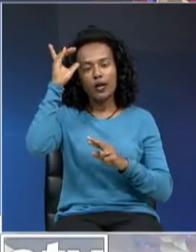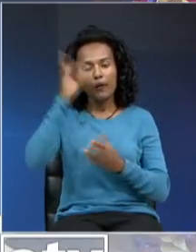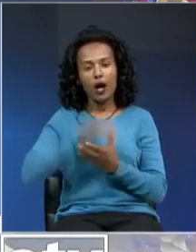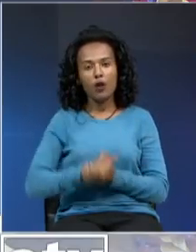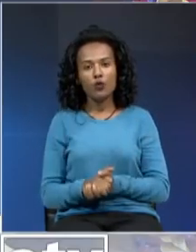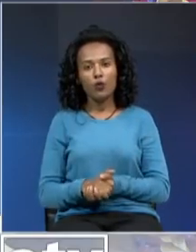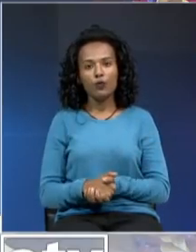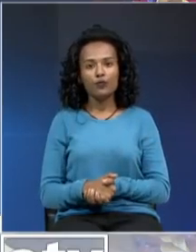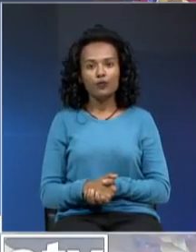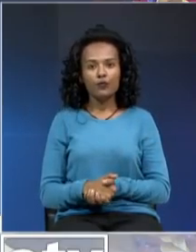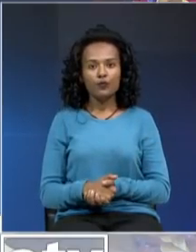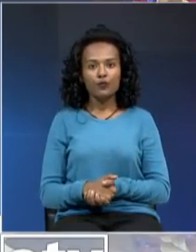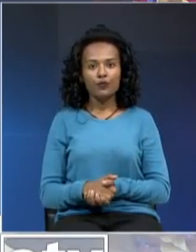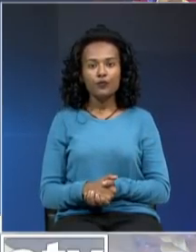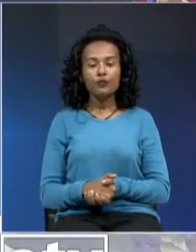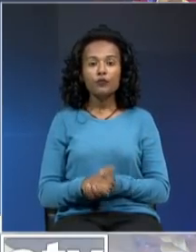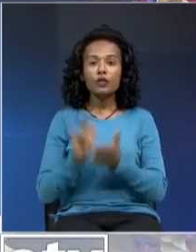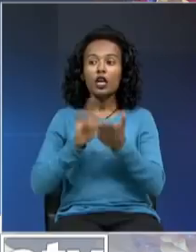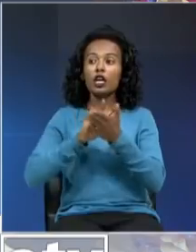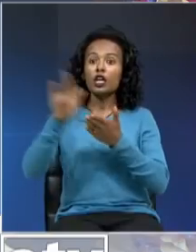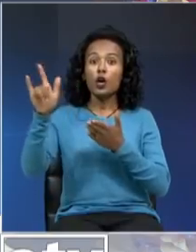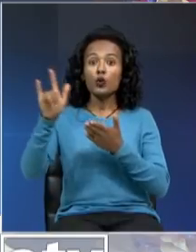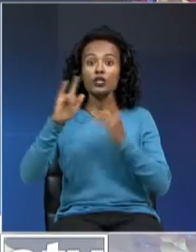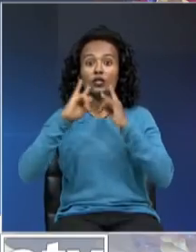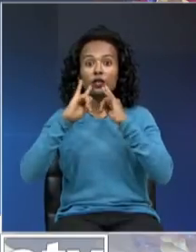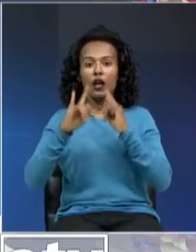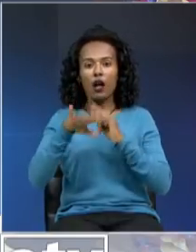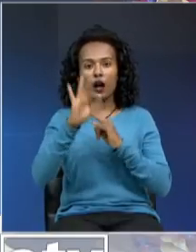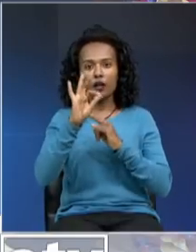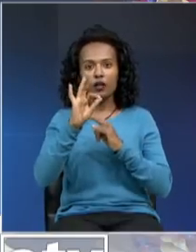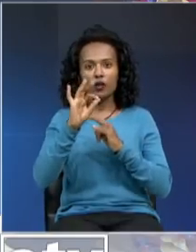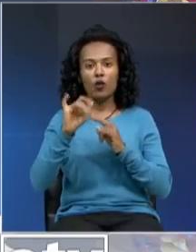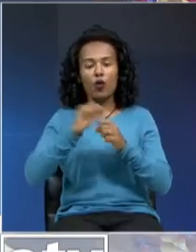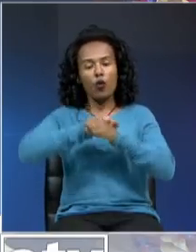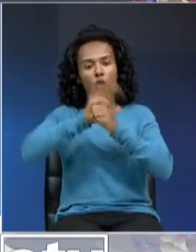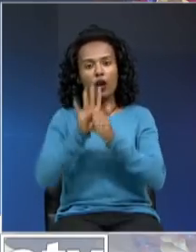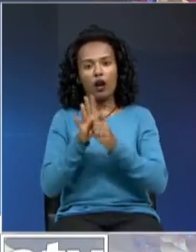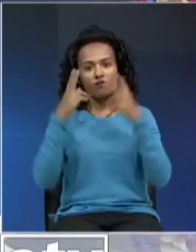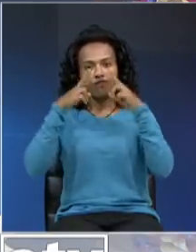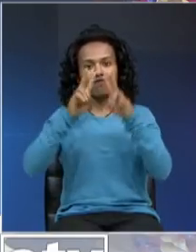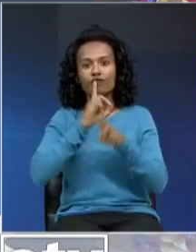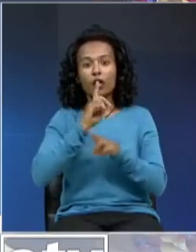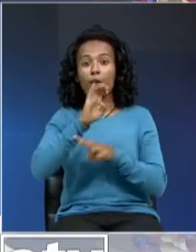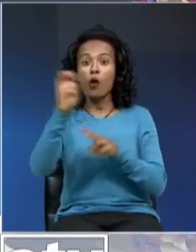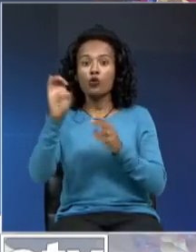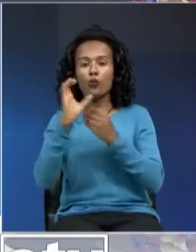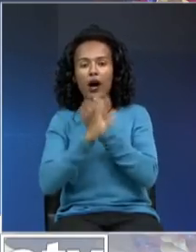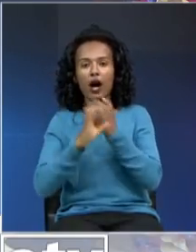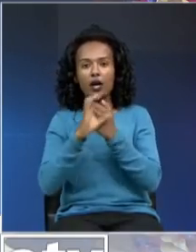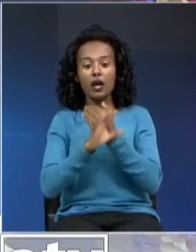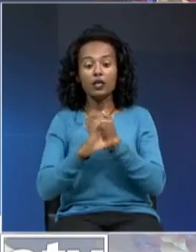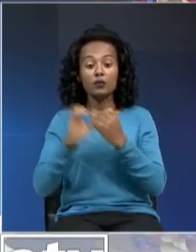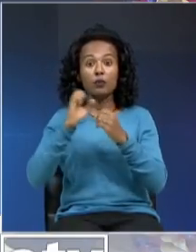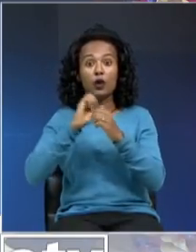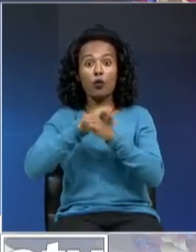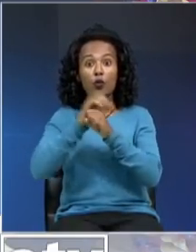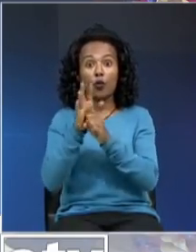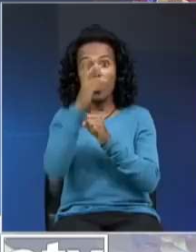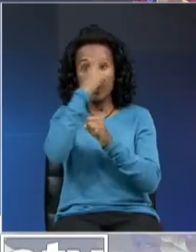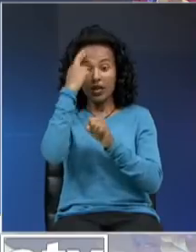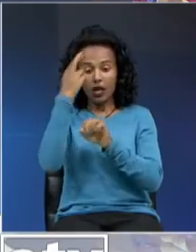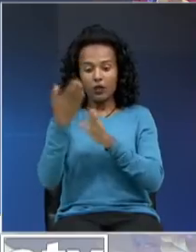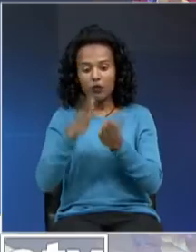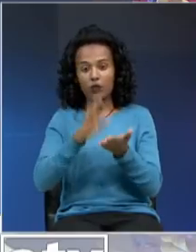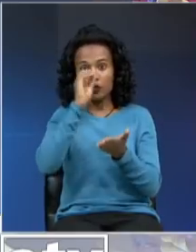ነው። ከውጭ የዜና ምንጭ ያገኘነው ዜናም ኮሮና ቫይረስ ላይ ያተኮረ ነው። በአውሮፓ ሀገራት በኮሮና ቫይረስ ምክንያት